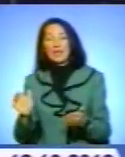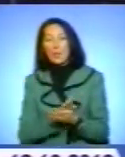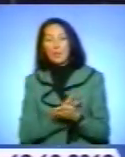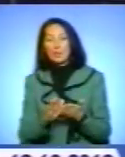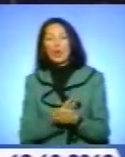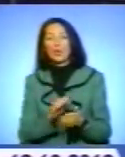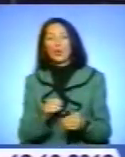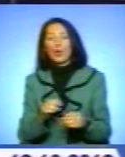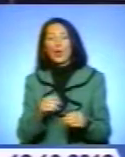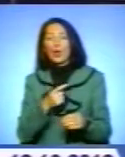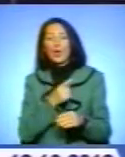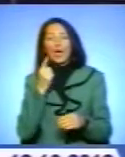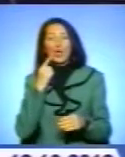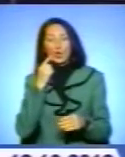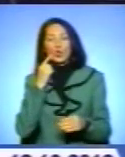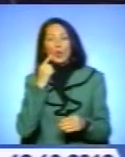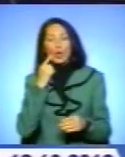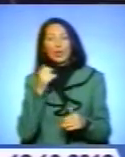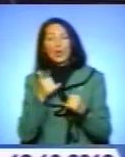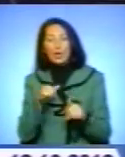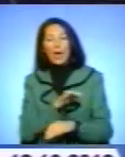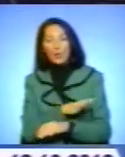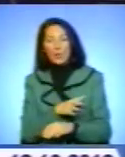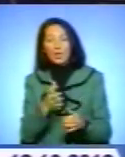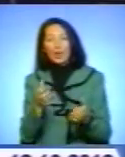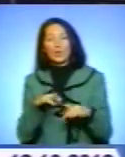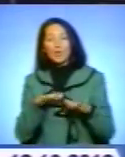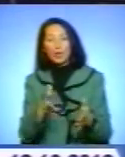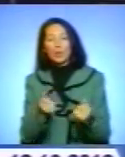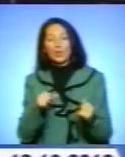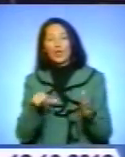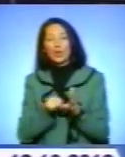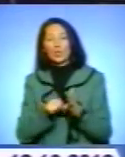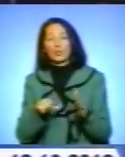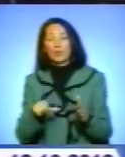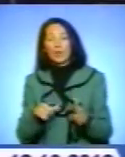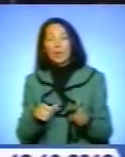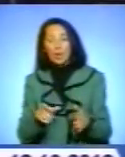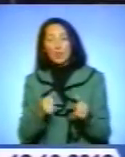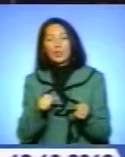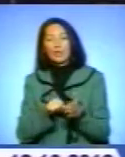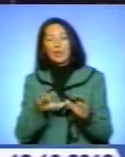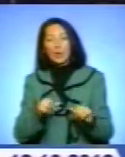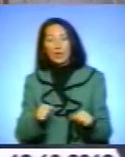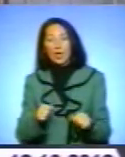У заході взяли участь представники громадськості, влади, священнослужителі. На урочистостях побували і наші